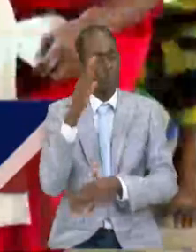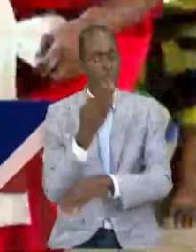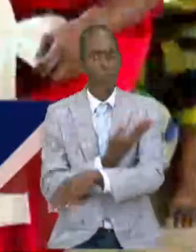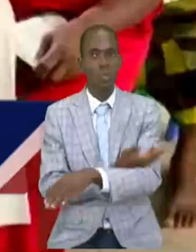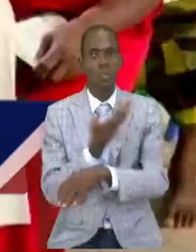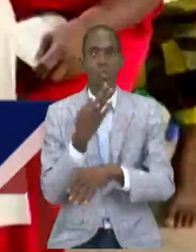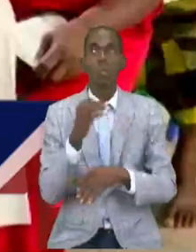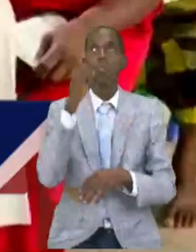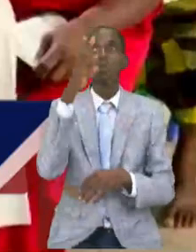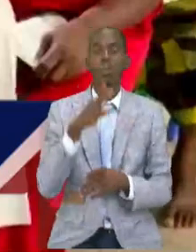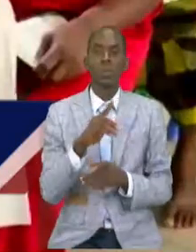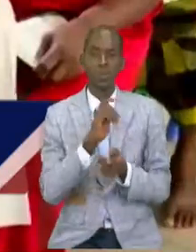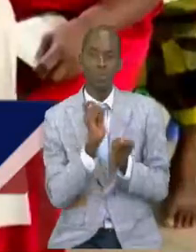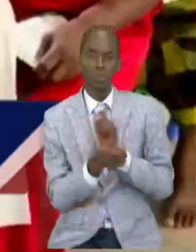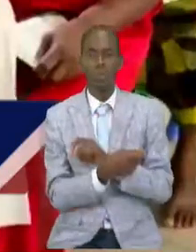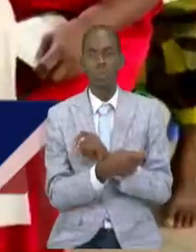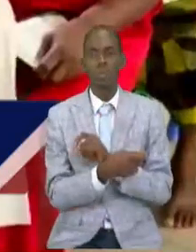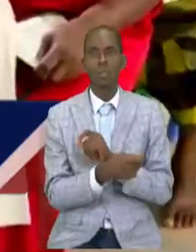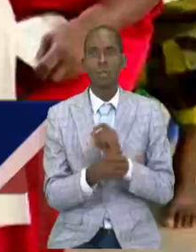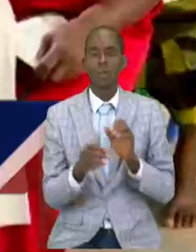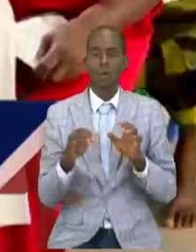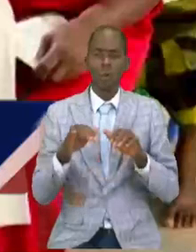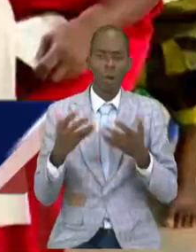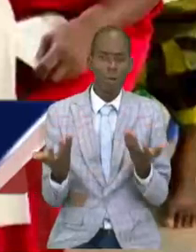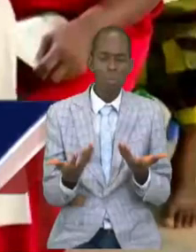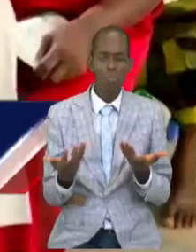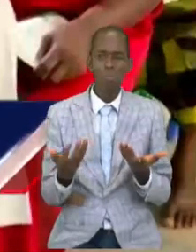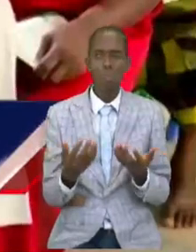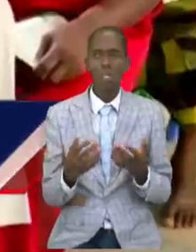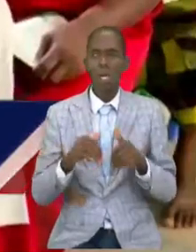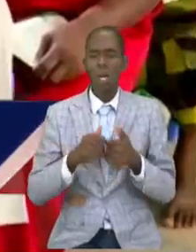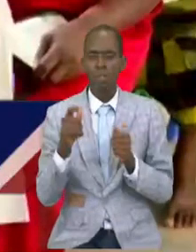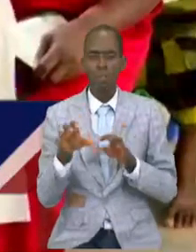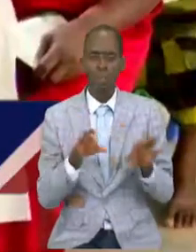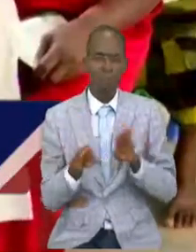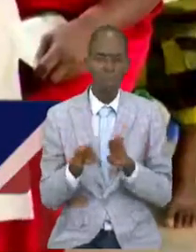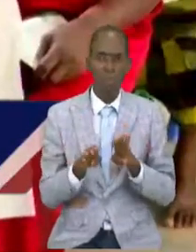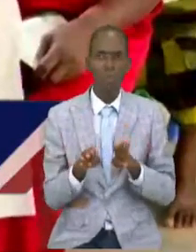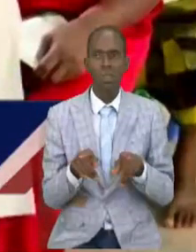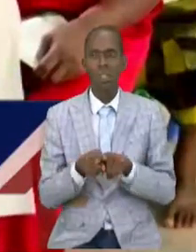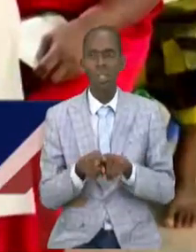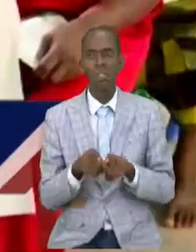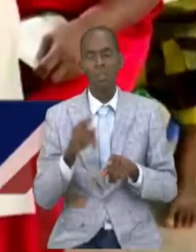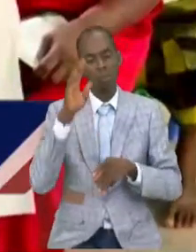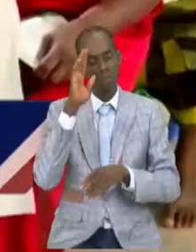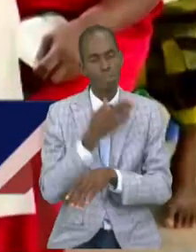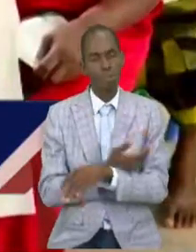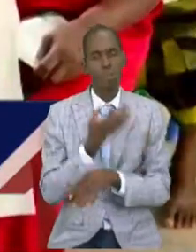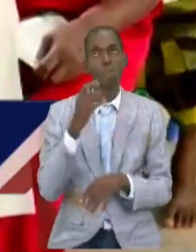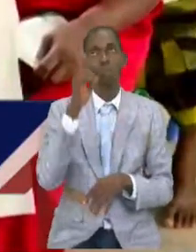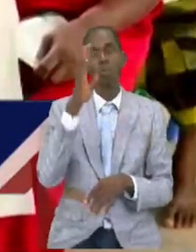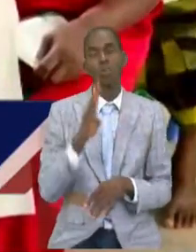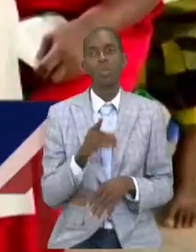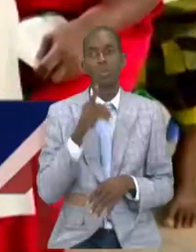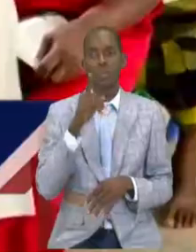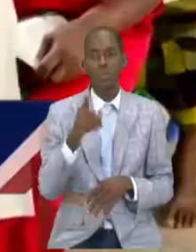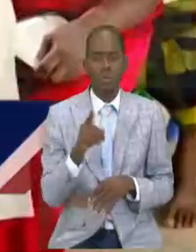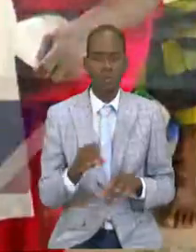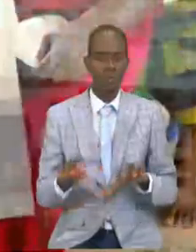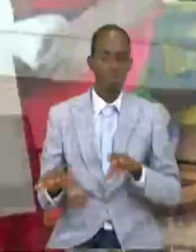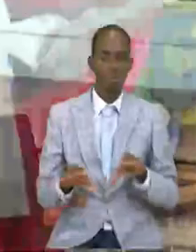de Dieu. Et les fils de Dieu, les enfants de Dieu, à quoi ressemblent-ils les fils de